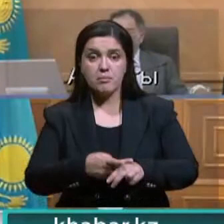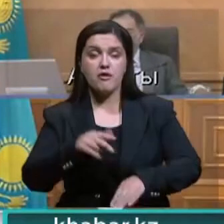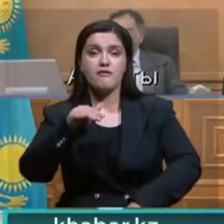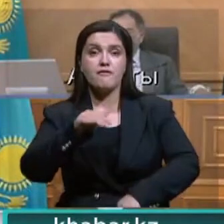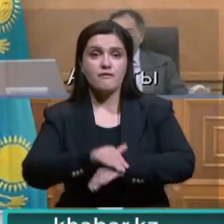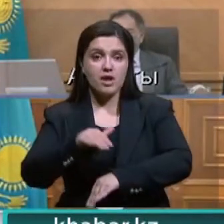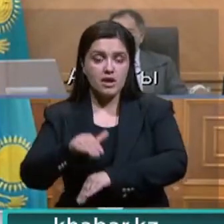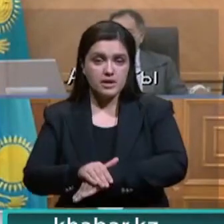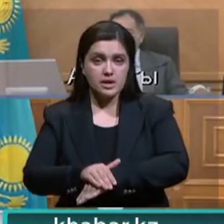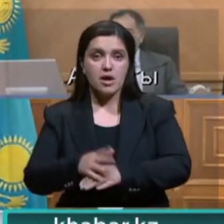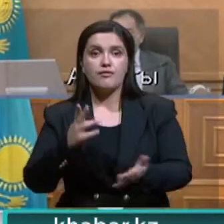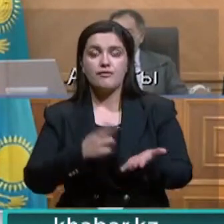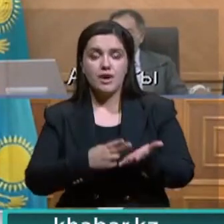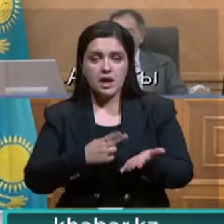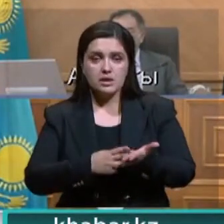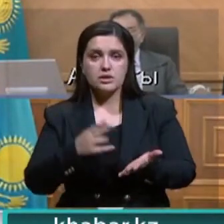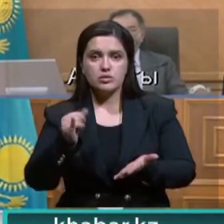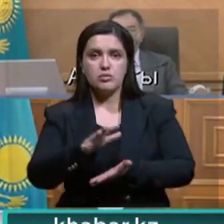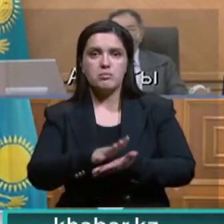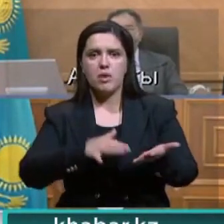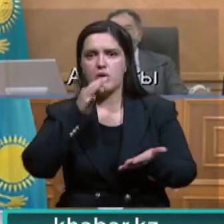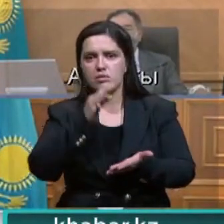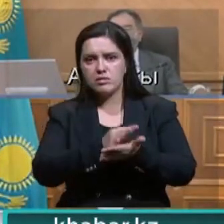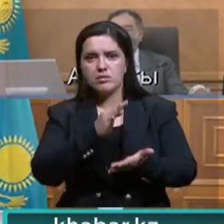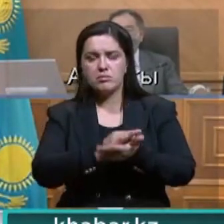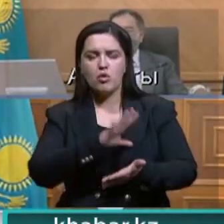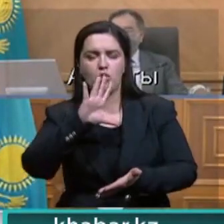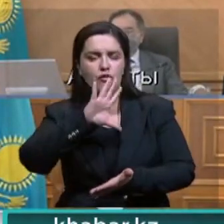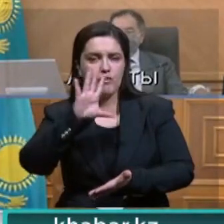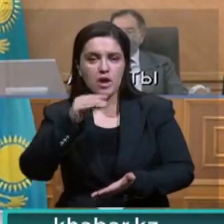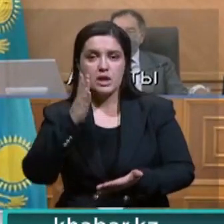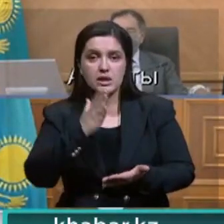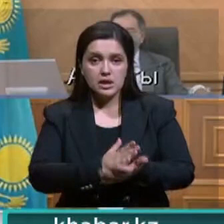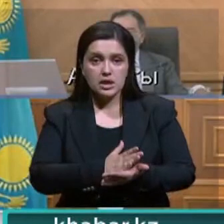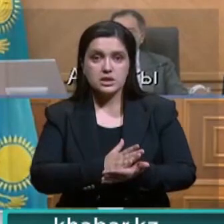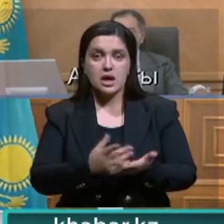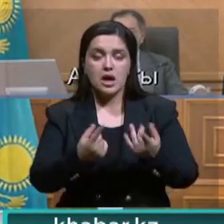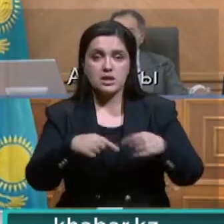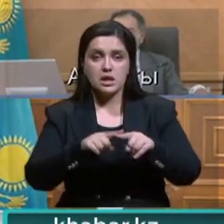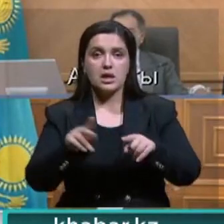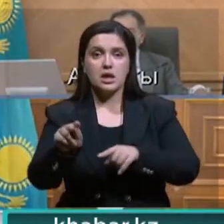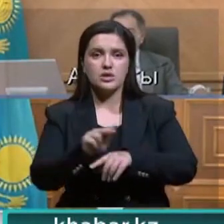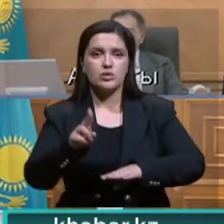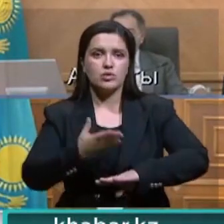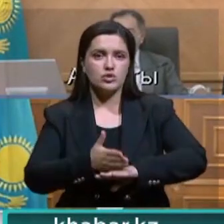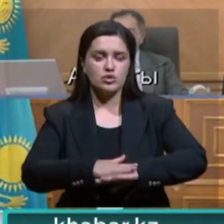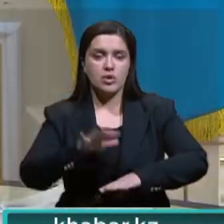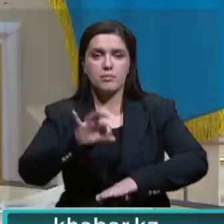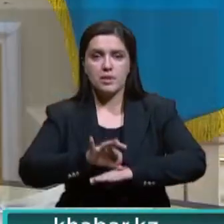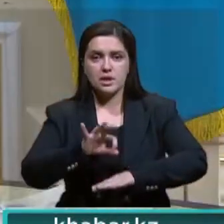факты, регионы продолжают рапортовать о высокой оснащенности отделений для лечения тяжелых